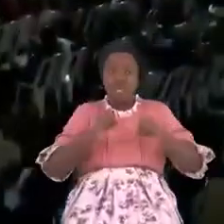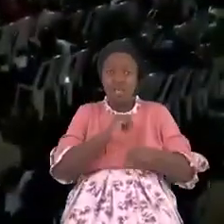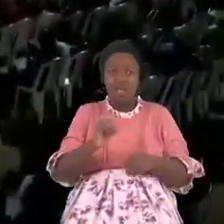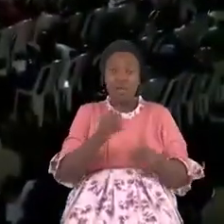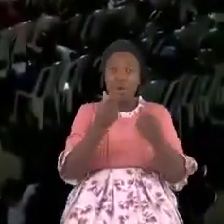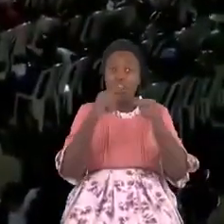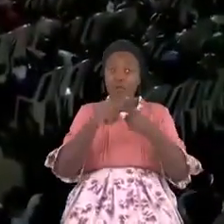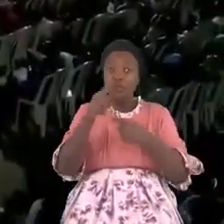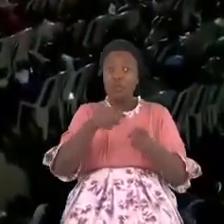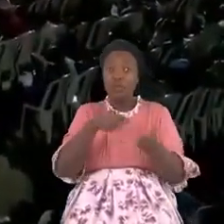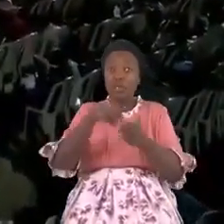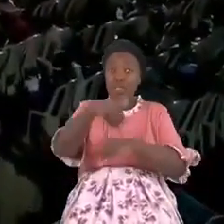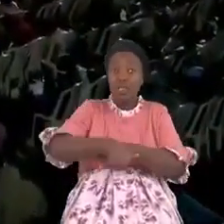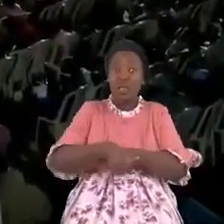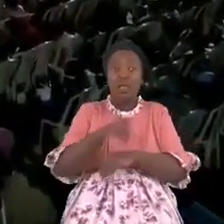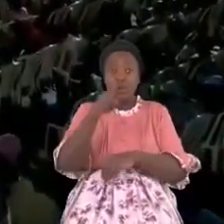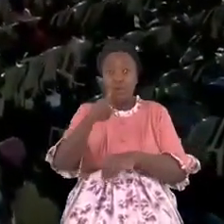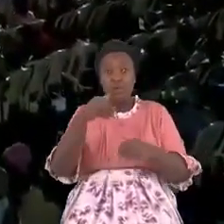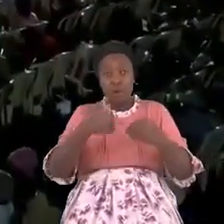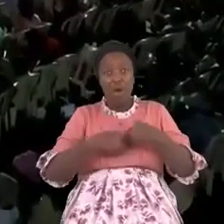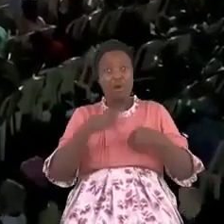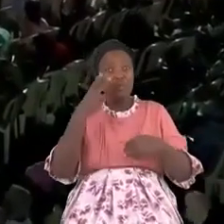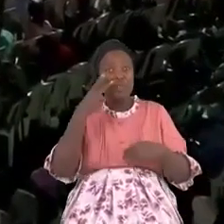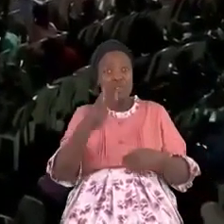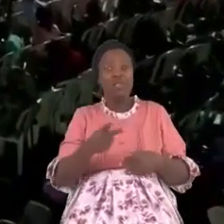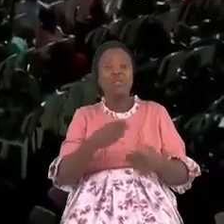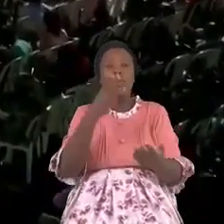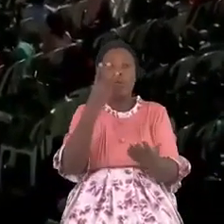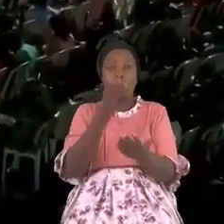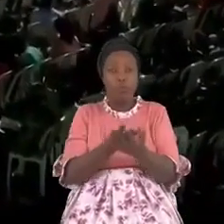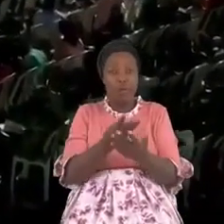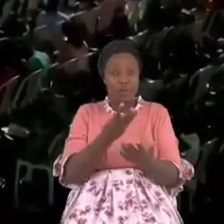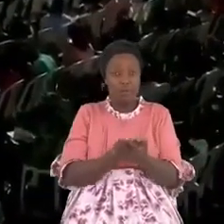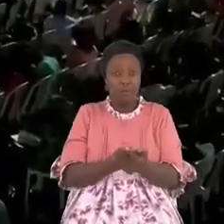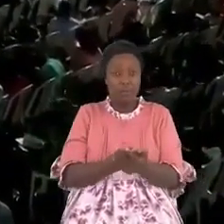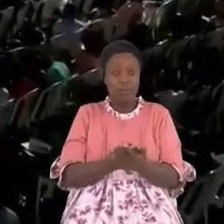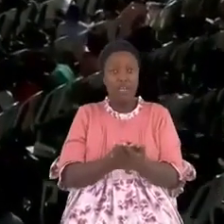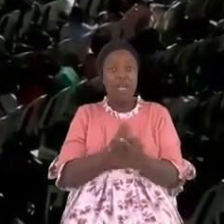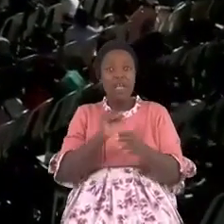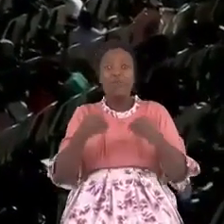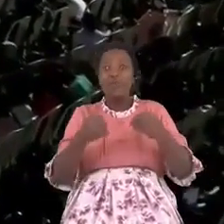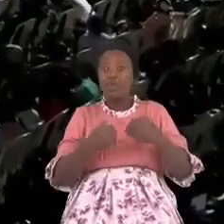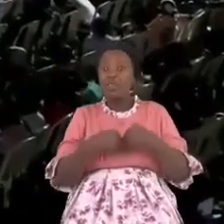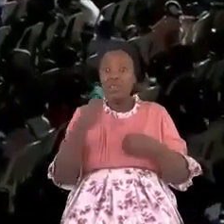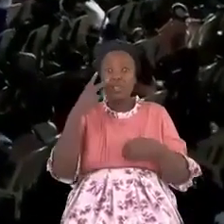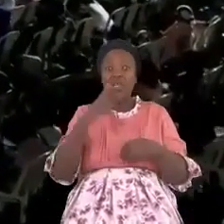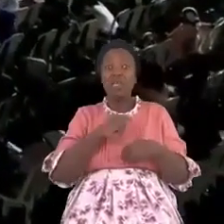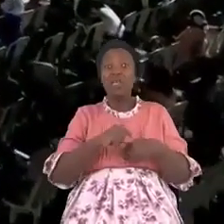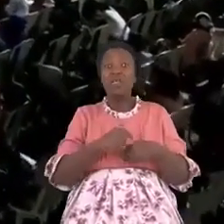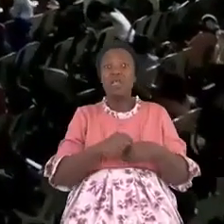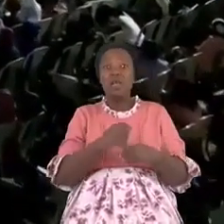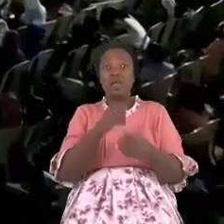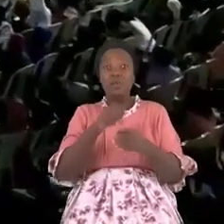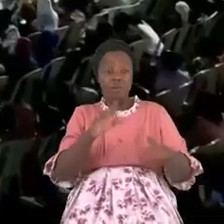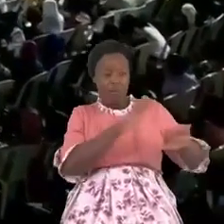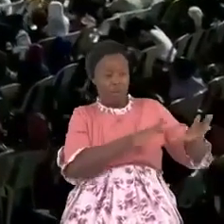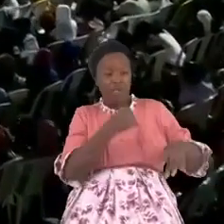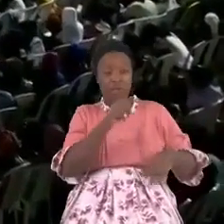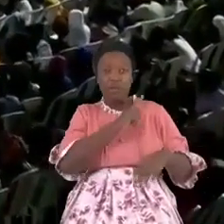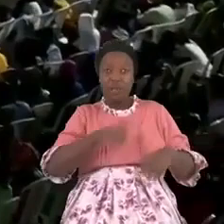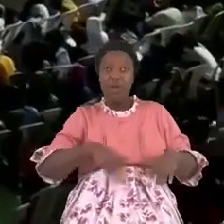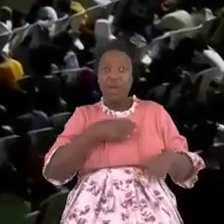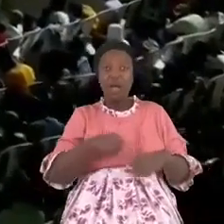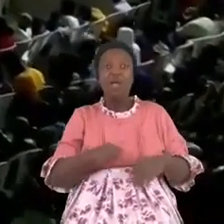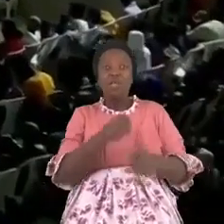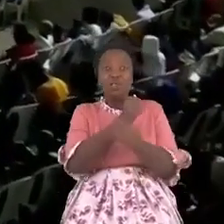nke na-abịakwute gị n'abalị a, ịhụwo nke ọma. Ọ bụrụ na ịhụ obi ebere Chineke, obi ebere ya